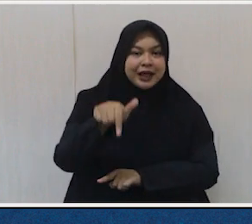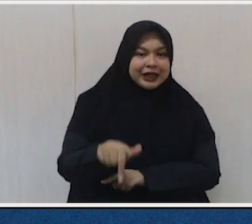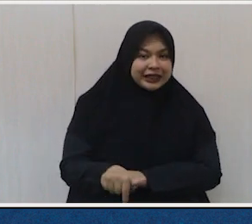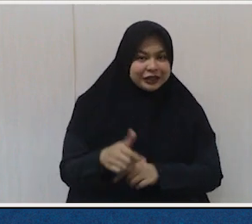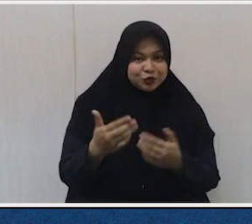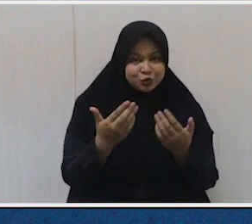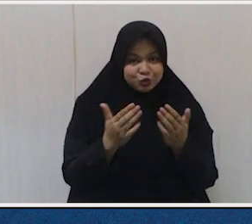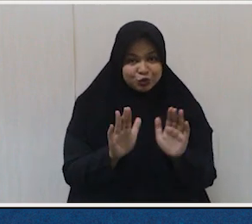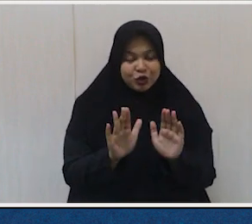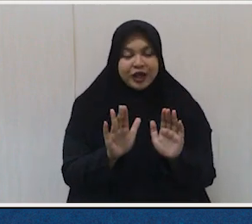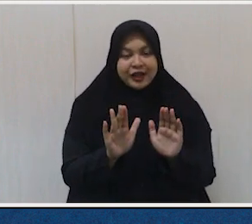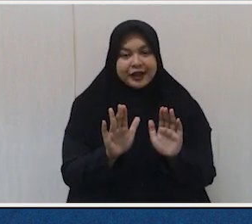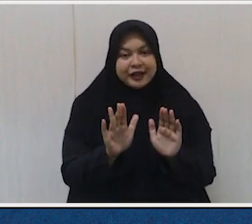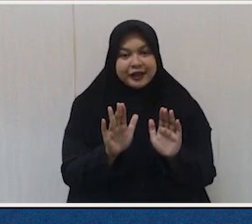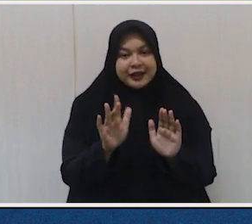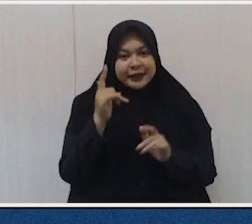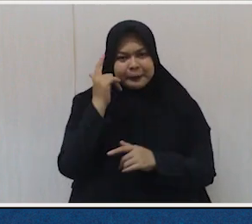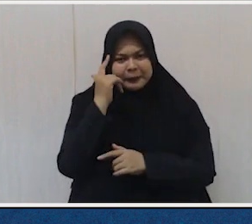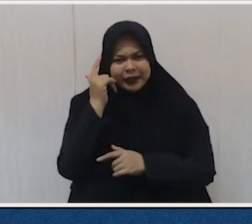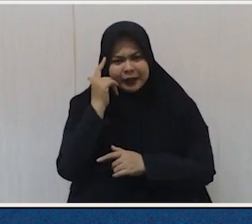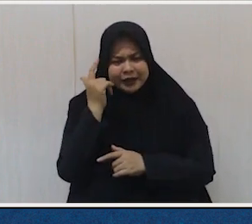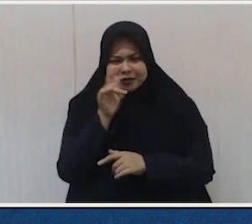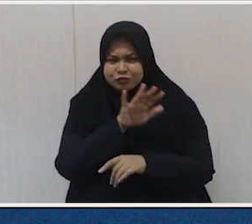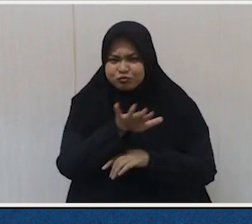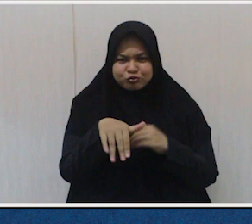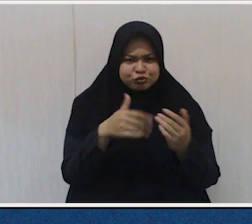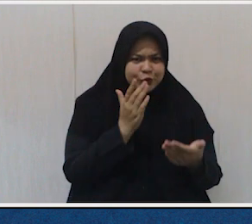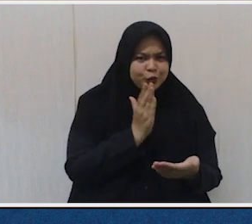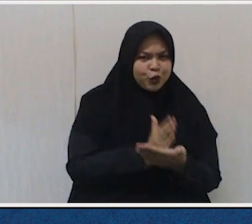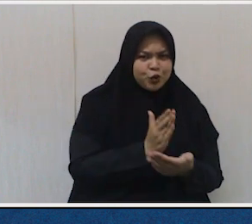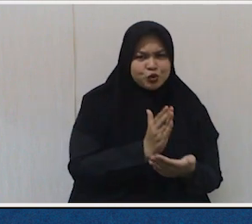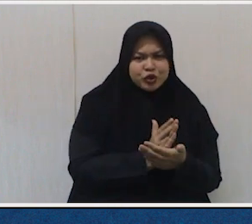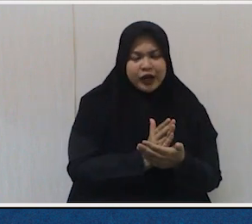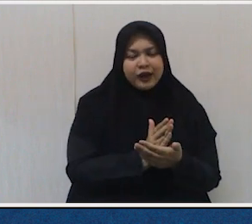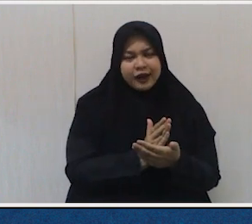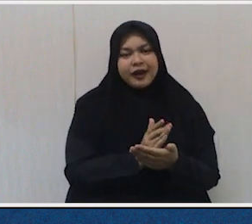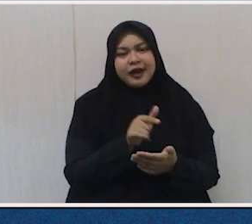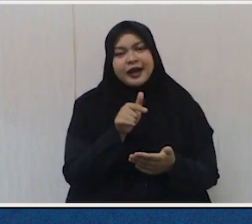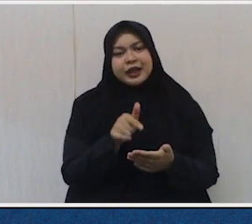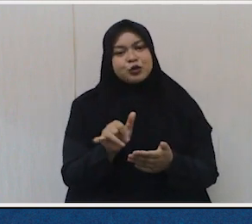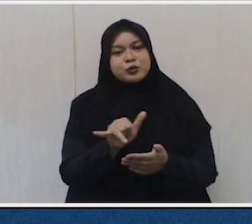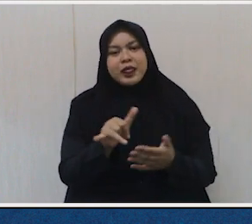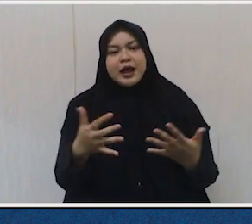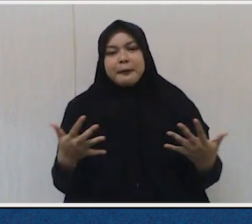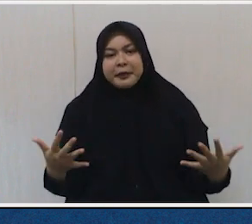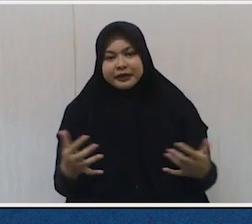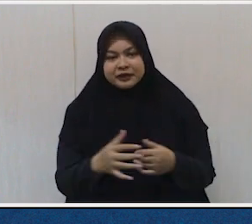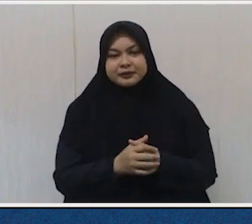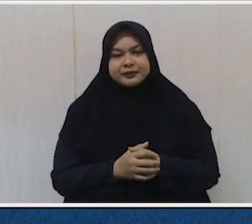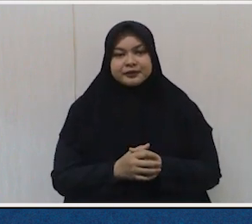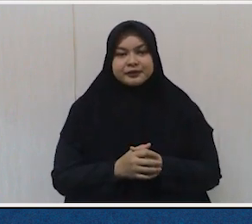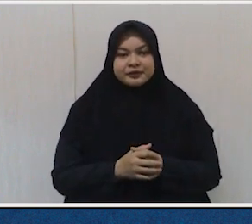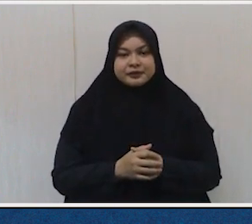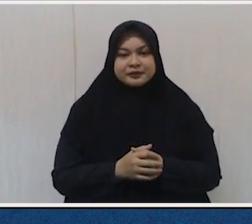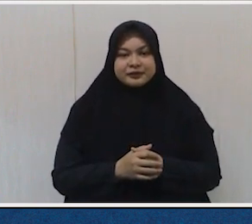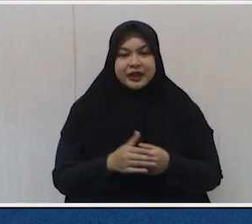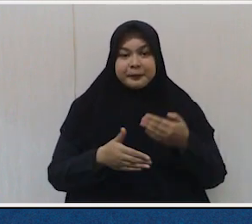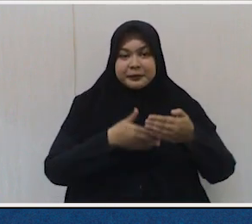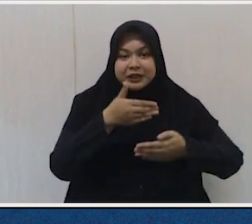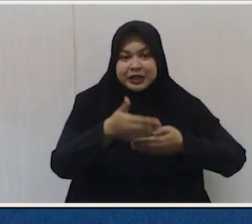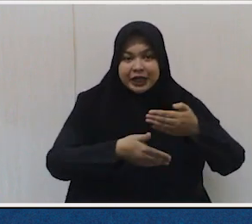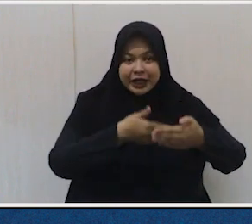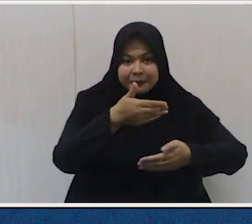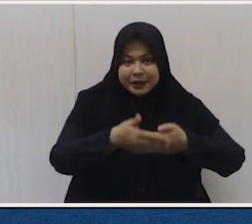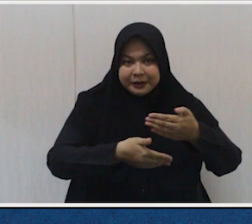ee sudah dipertimbangkan terhadap sebuah keputusan atau putusan itu sejauh mana gitu ya Ee